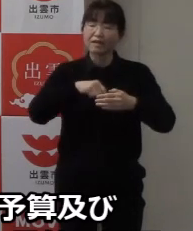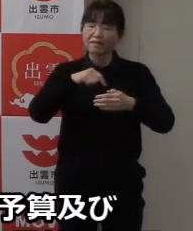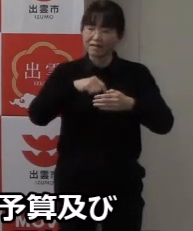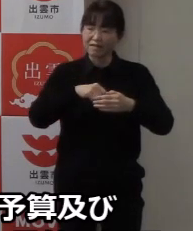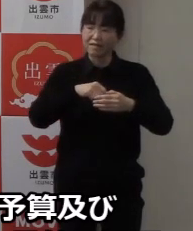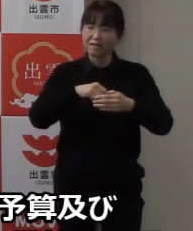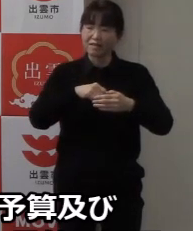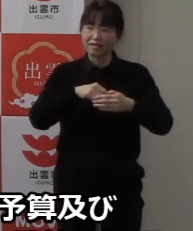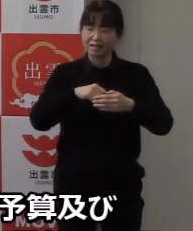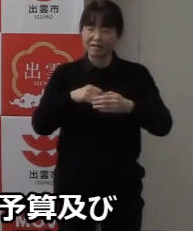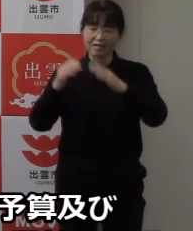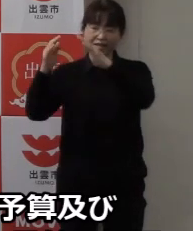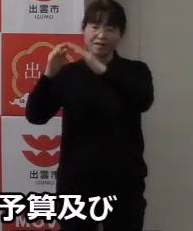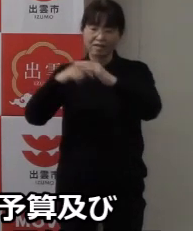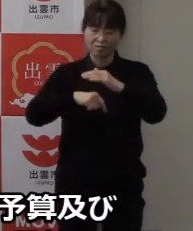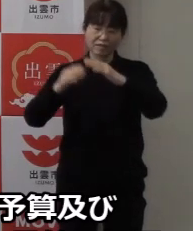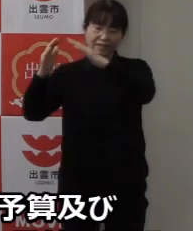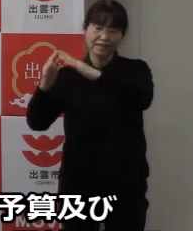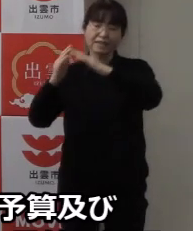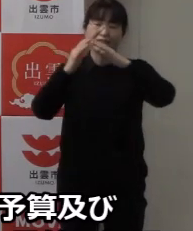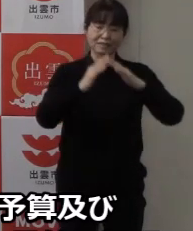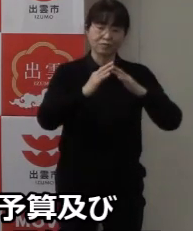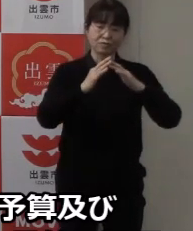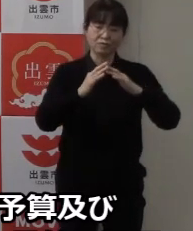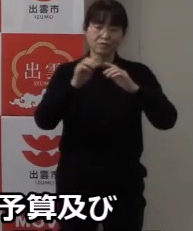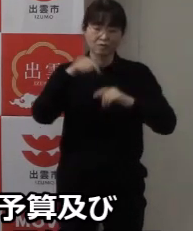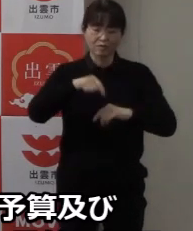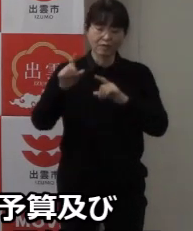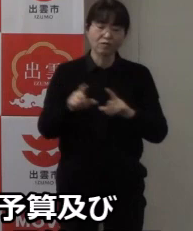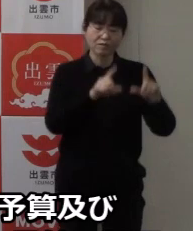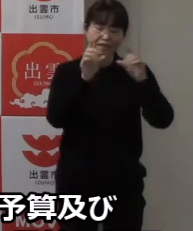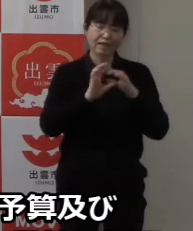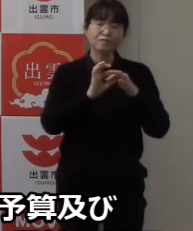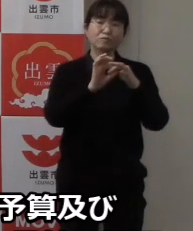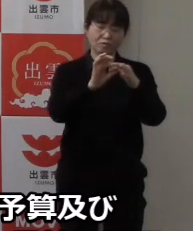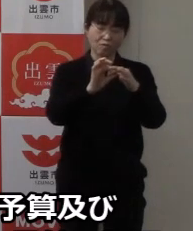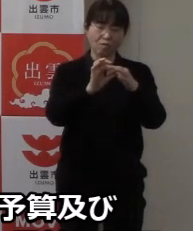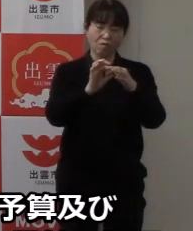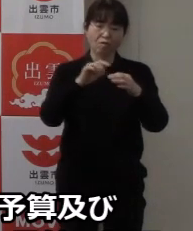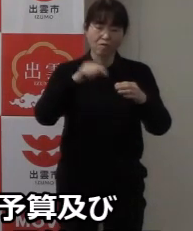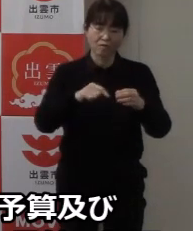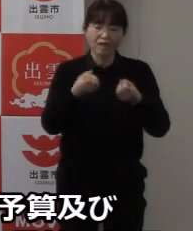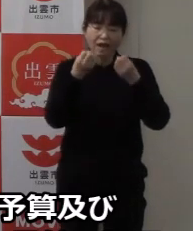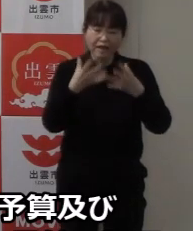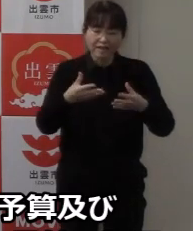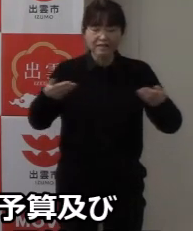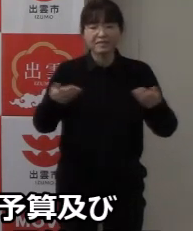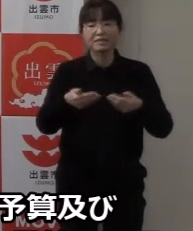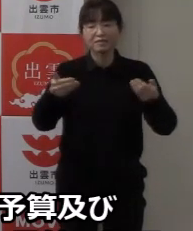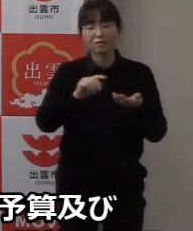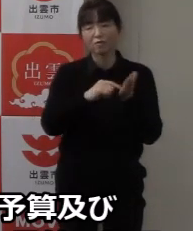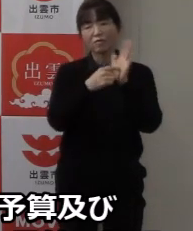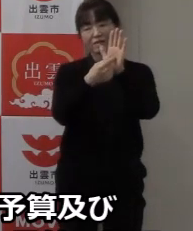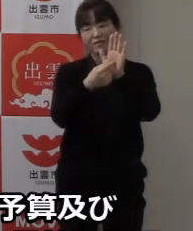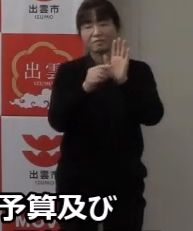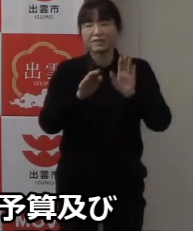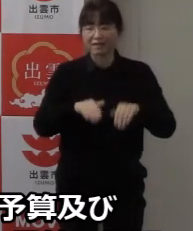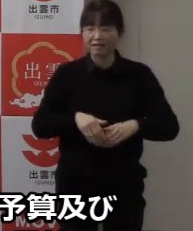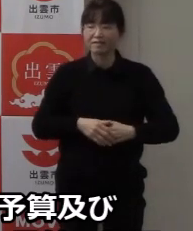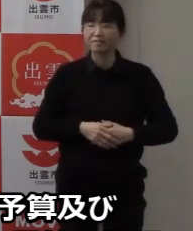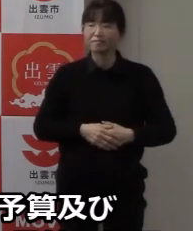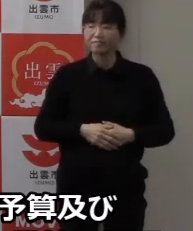どういうんですかね、移住定住のところにも、新規で事業を掲げさせていただきました。